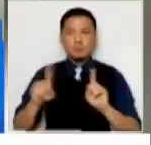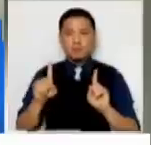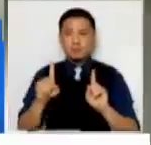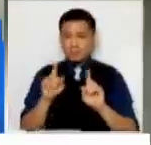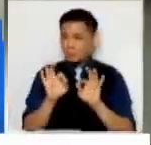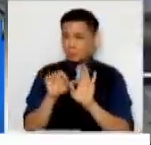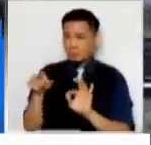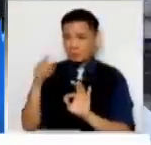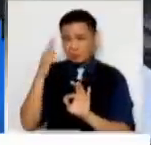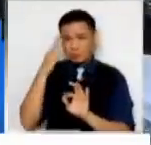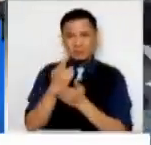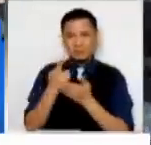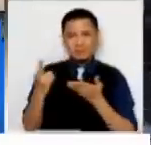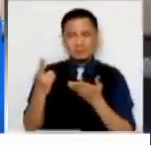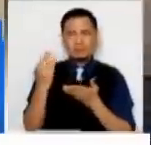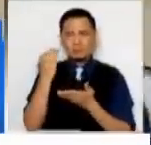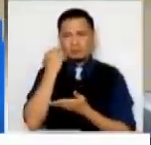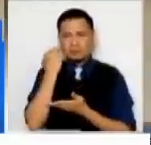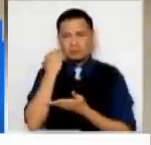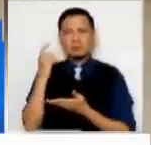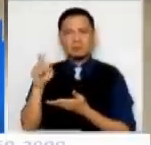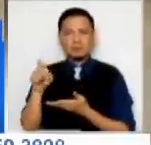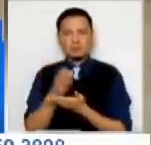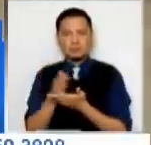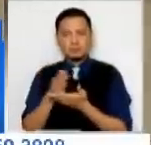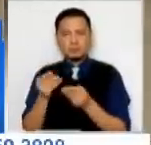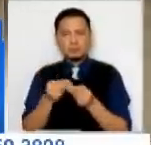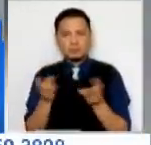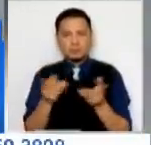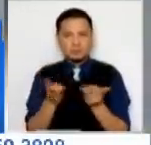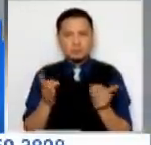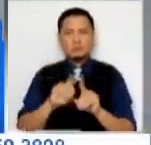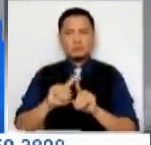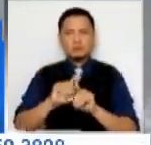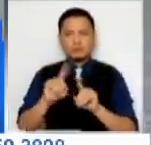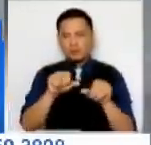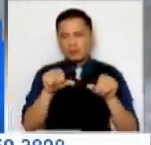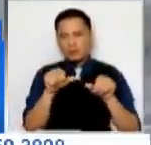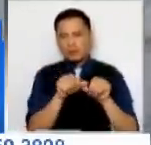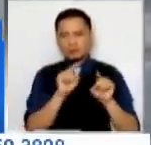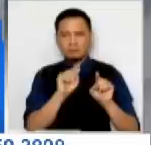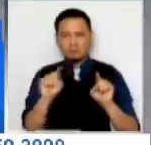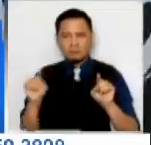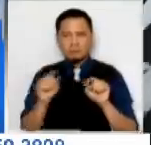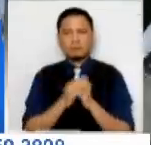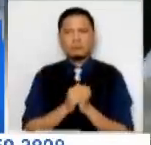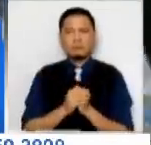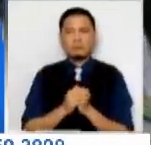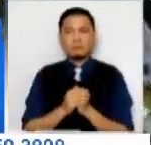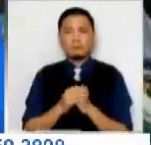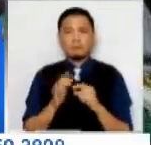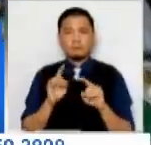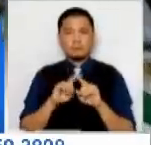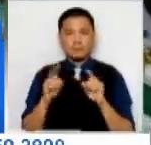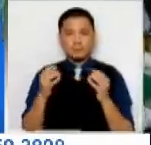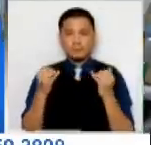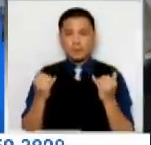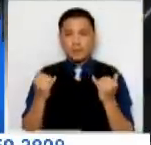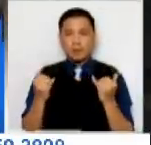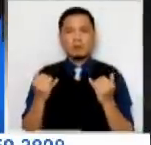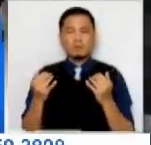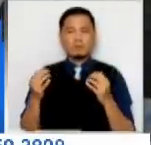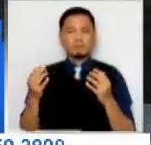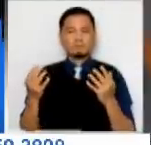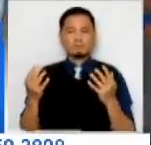kailangan pagbigyang tuon ang lahat ng sektor. But this time around, lahat naman po nung nai-invest na natin ay